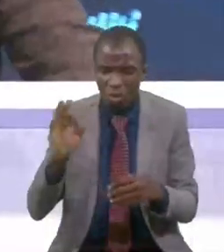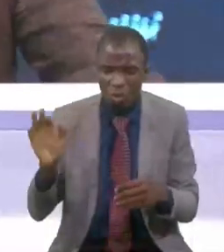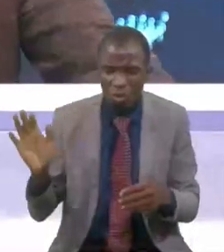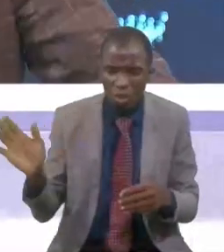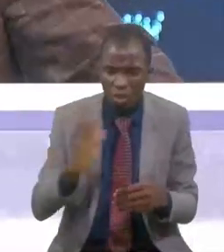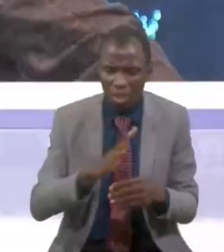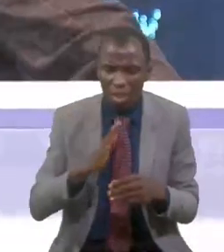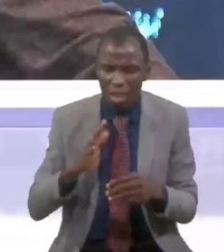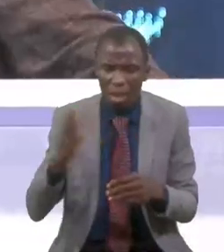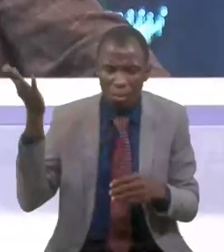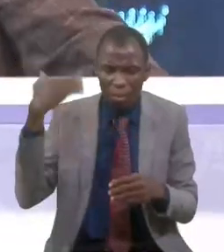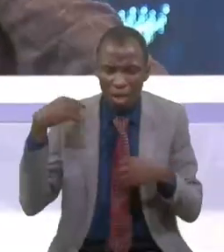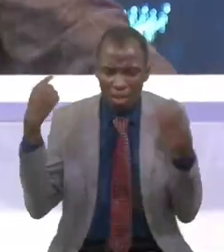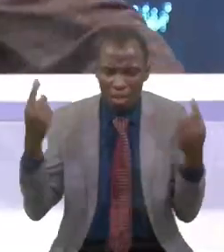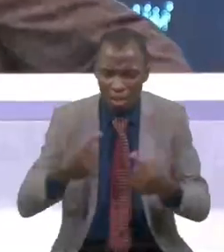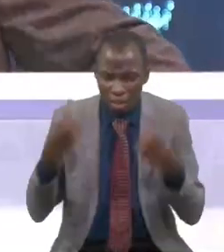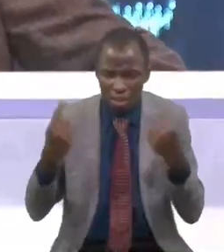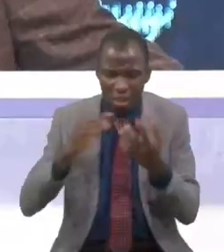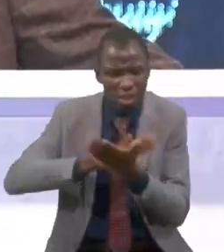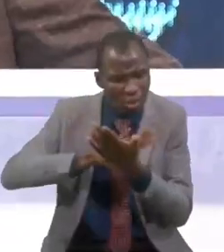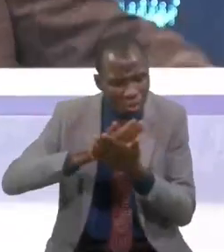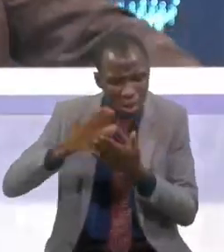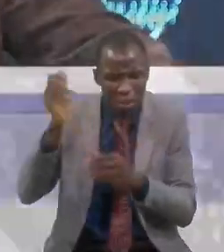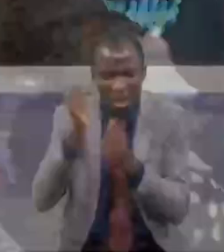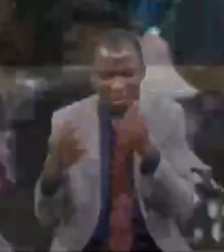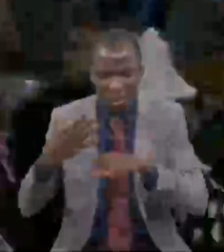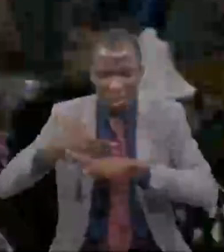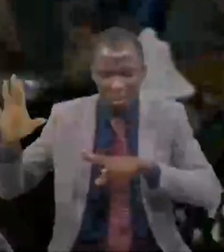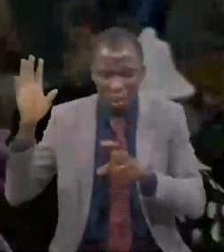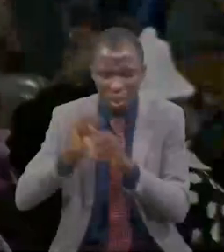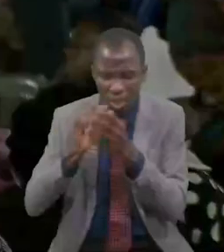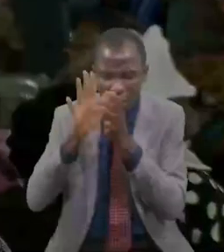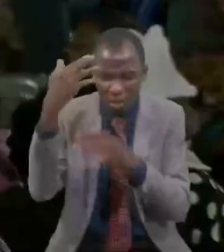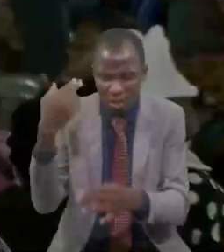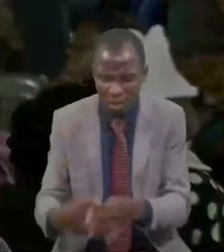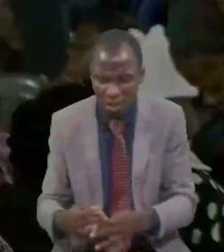leur vie passée soit effacée au n de